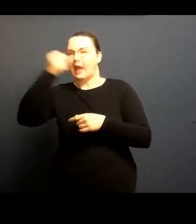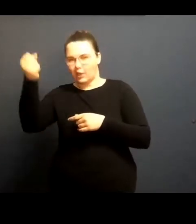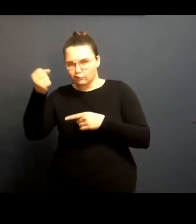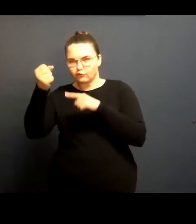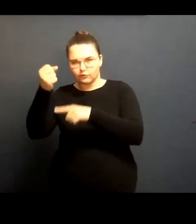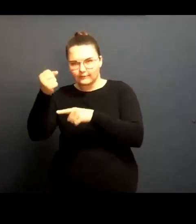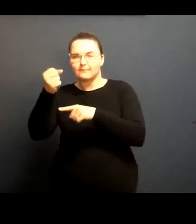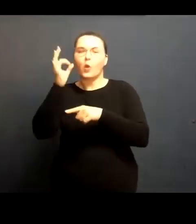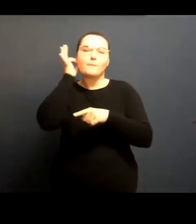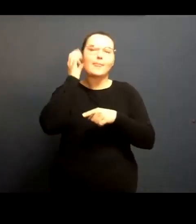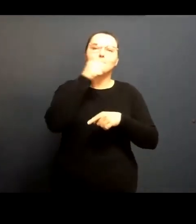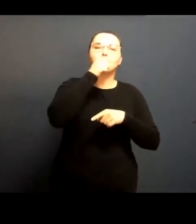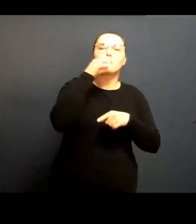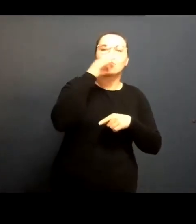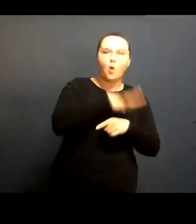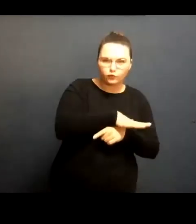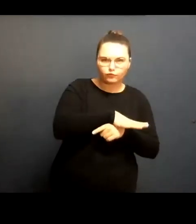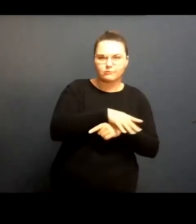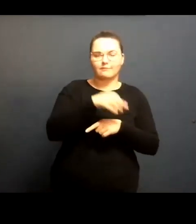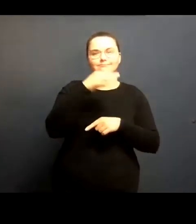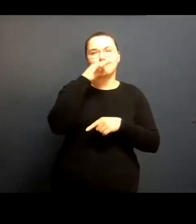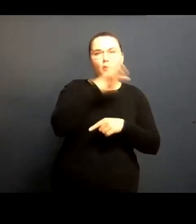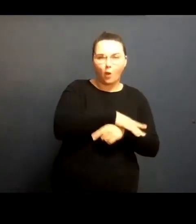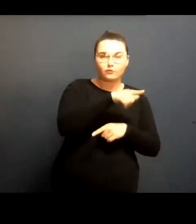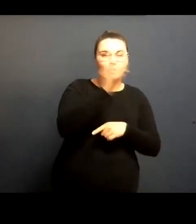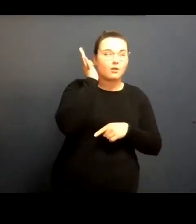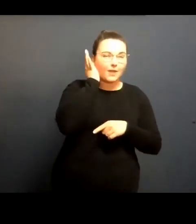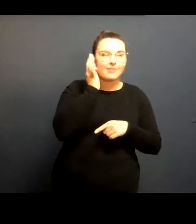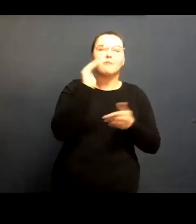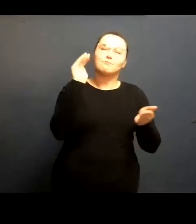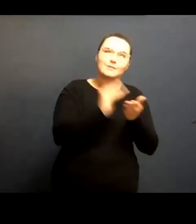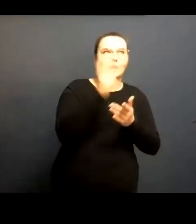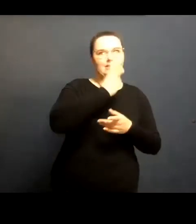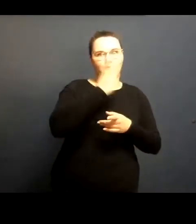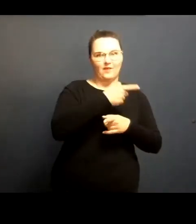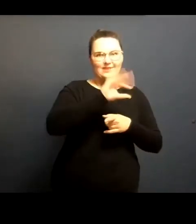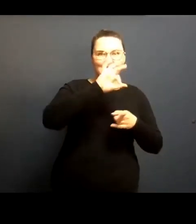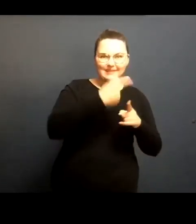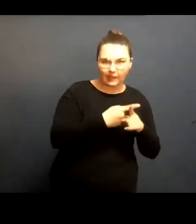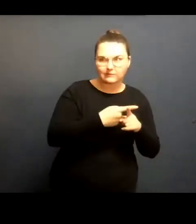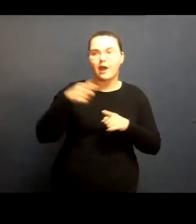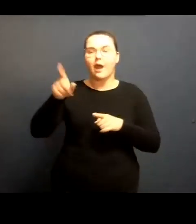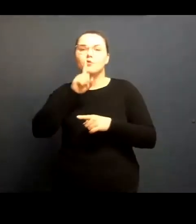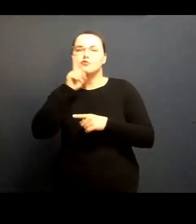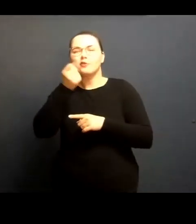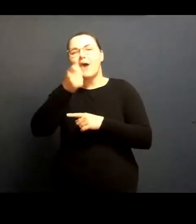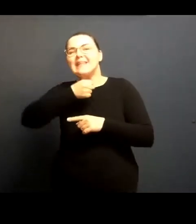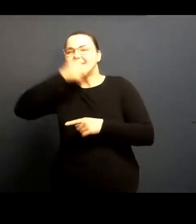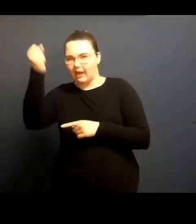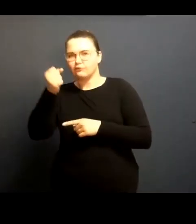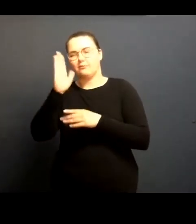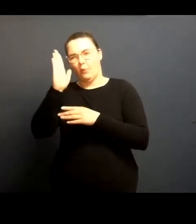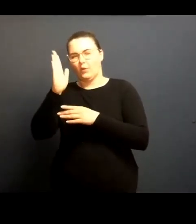podwójnej moralności, czyli takie przekonanie, że u kobiet musi to nastąpić tuż po menopauzie, natomiast u